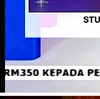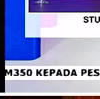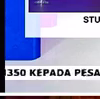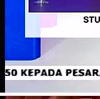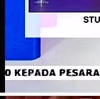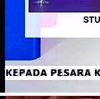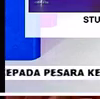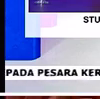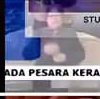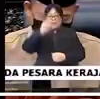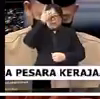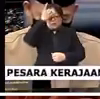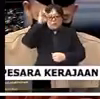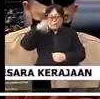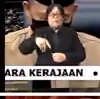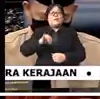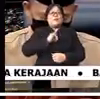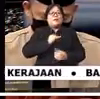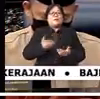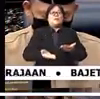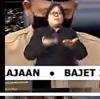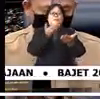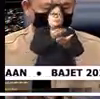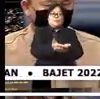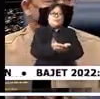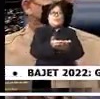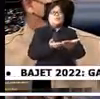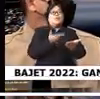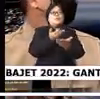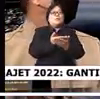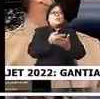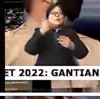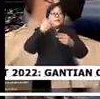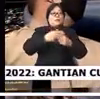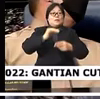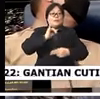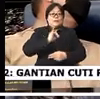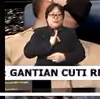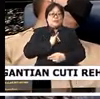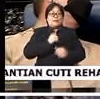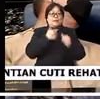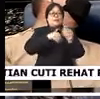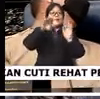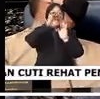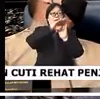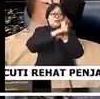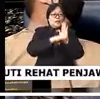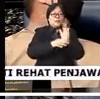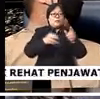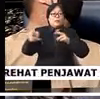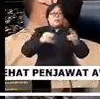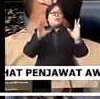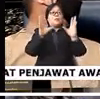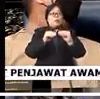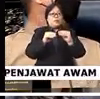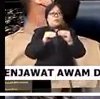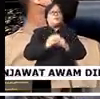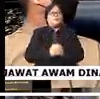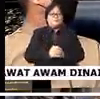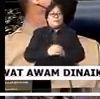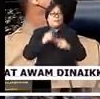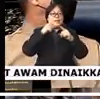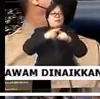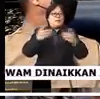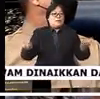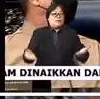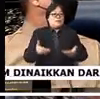Yang Berhormat Menteri Kewangan akan mencadangkan usul. Yang Berhormat Menteri Kewangan, dipersilakan. Datuk Yang di-Pertua,